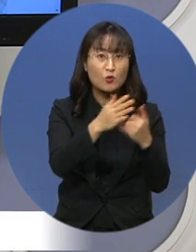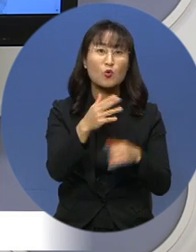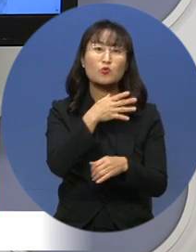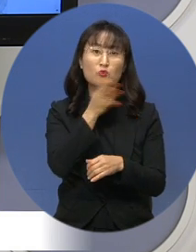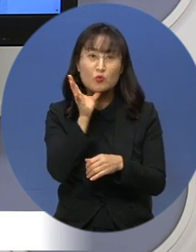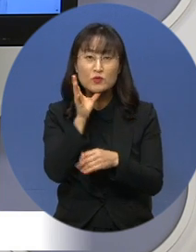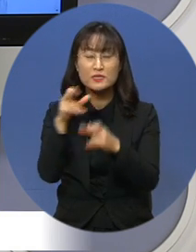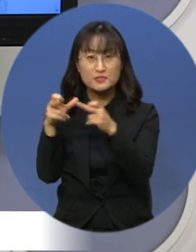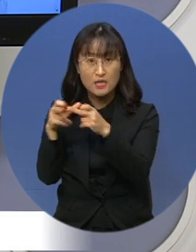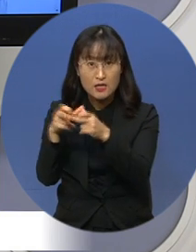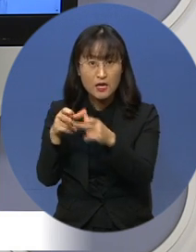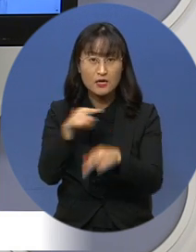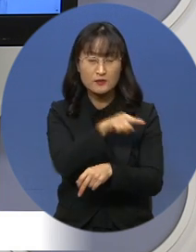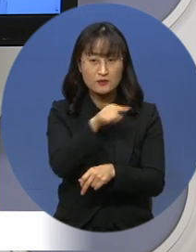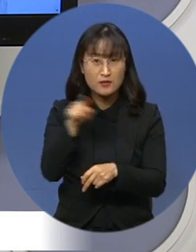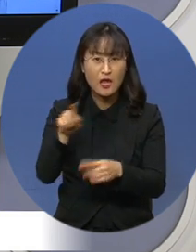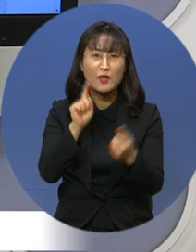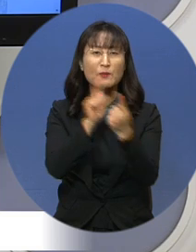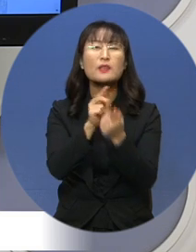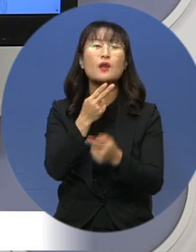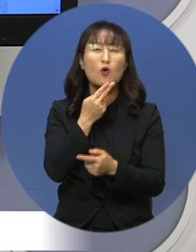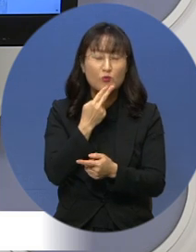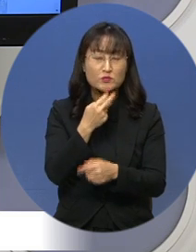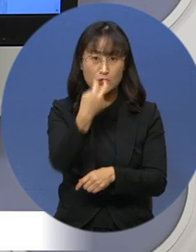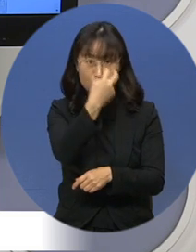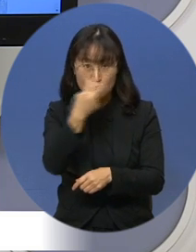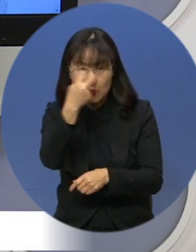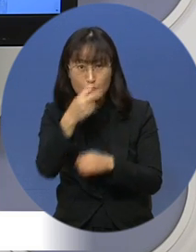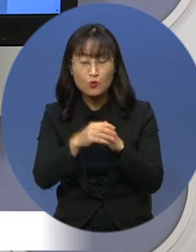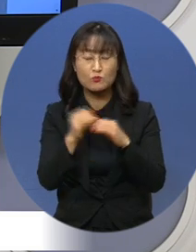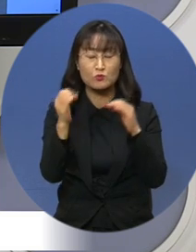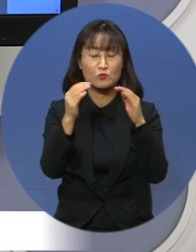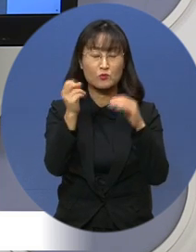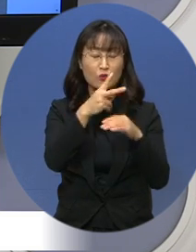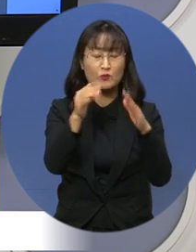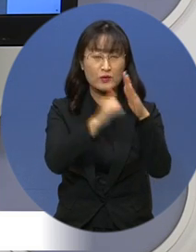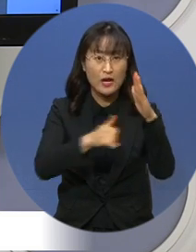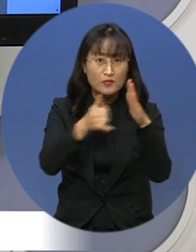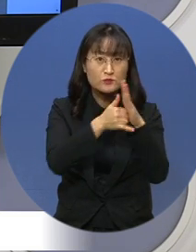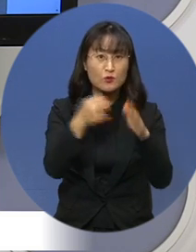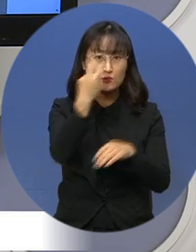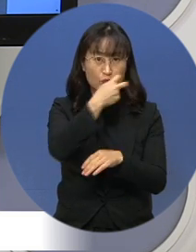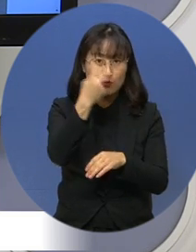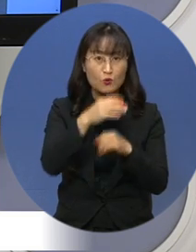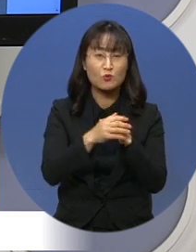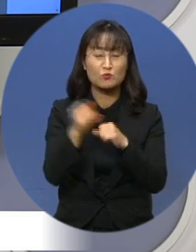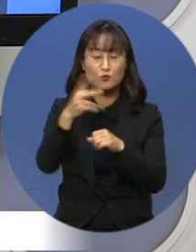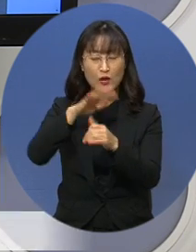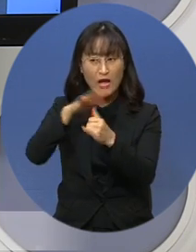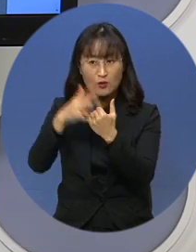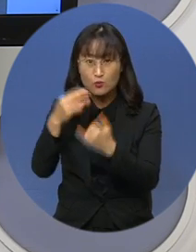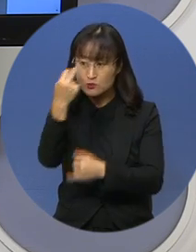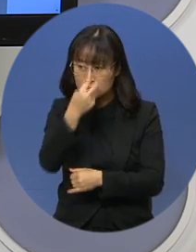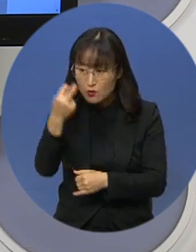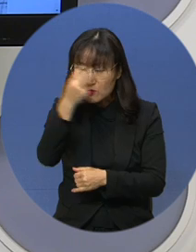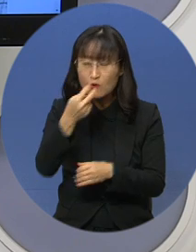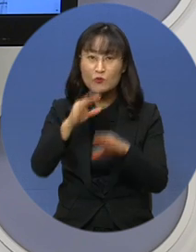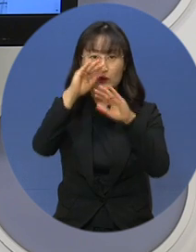제가 비대면 서비스 다양화 가정 돌봄 지원 및 아동 점검 강화 등이 담겼습니다